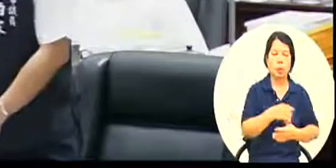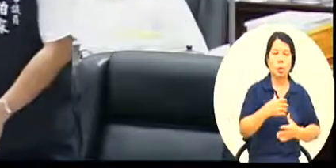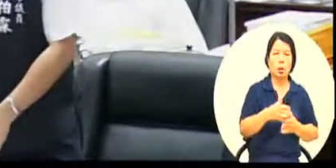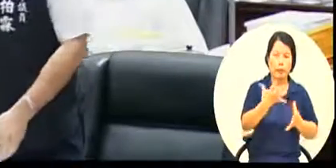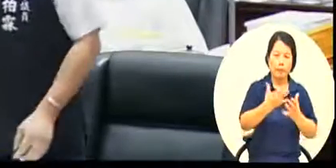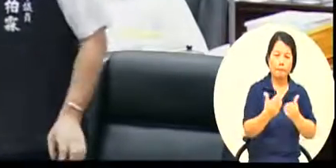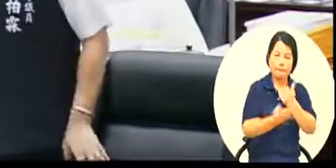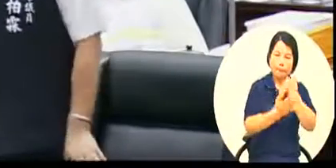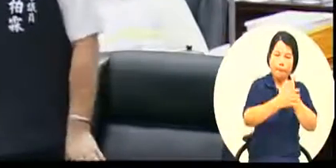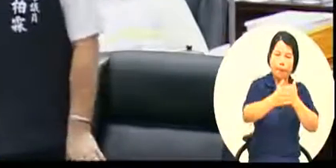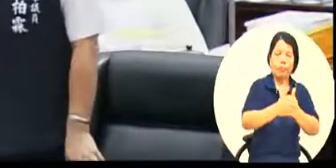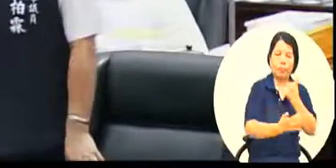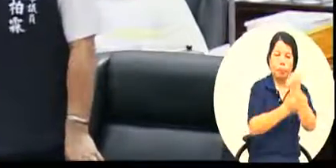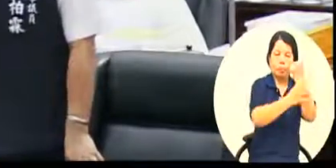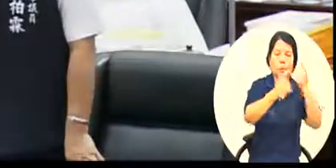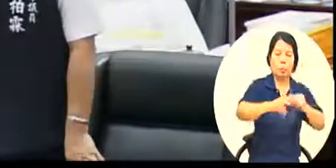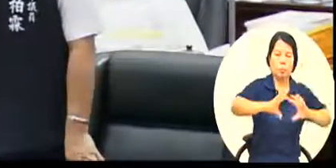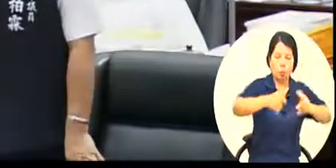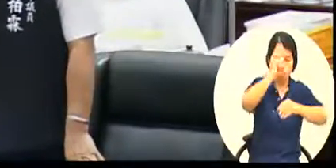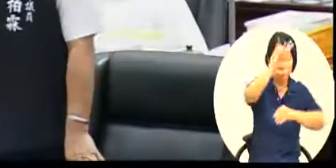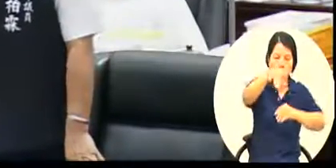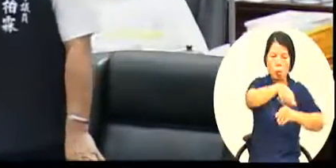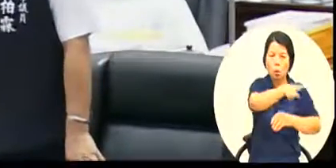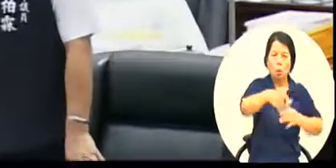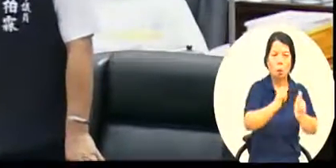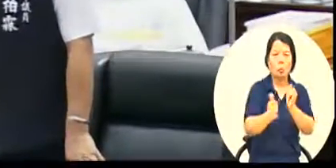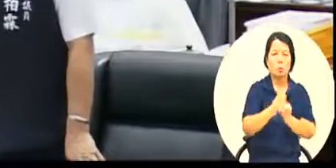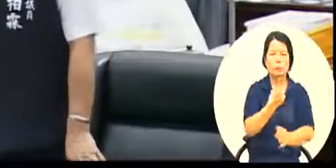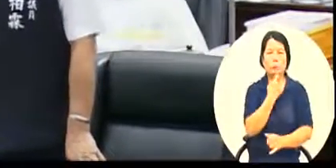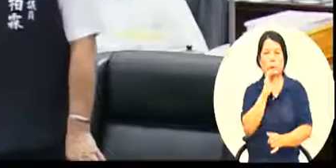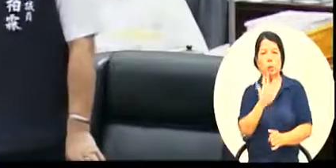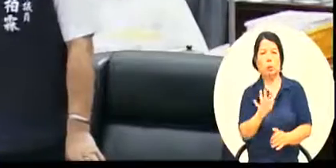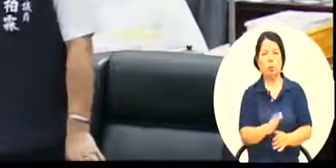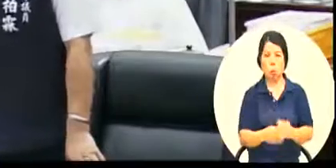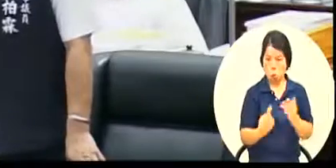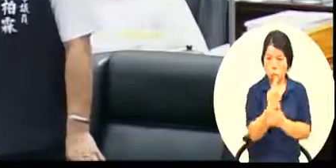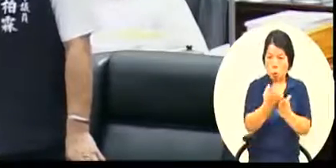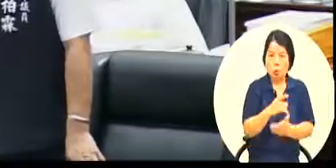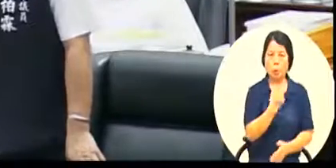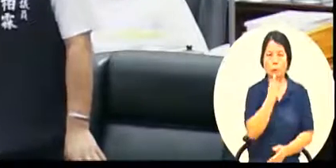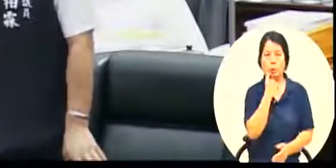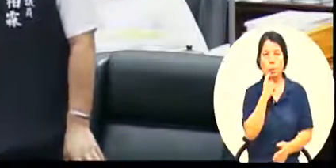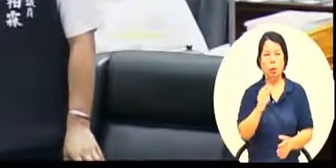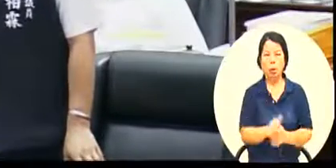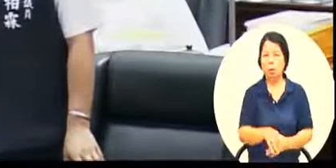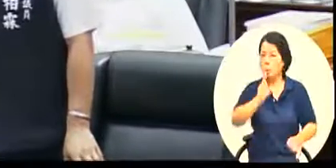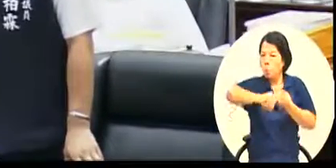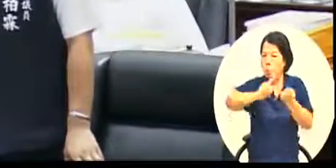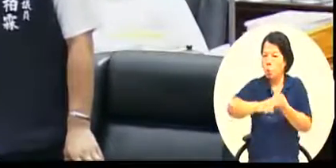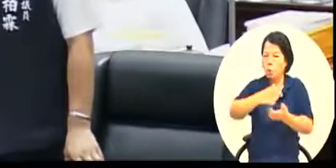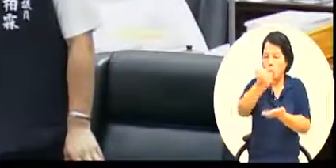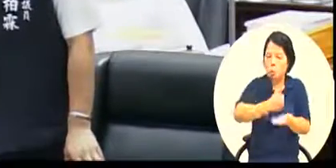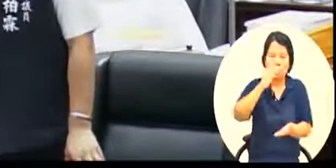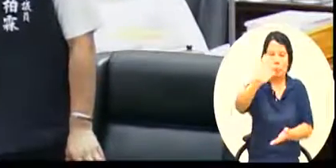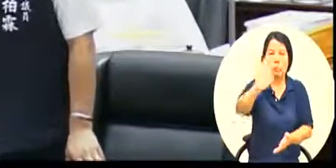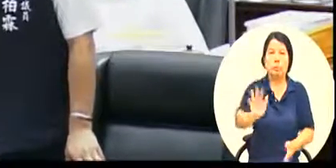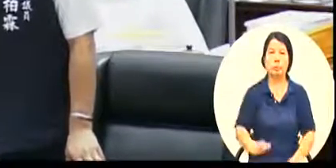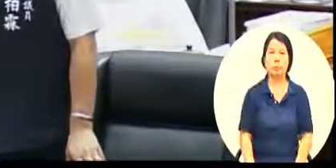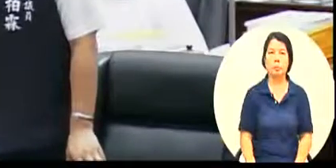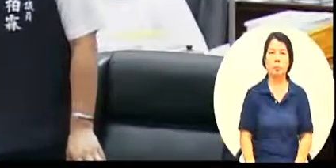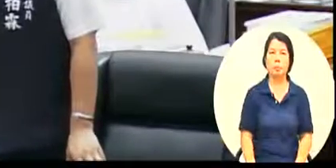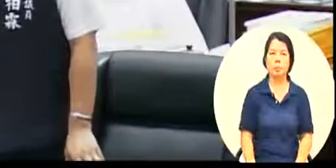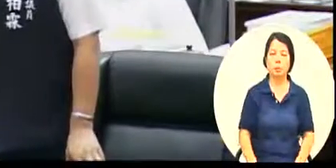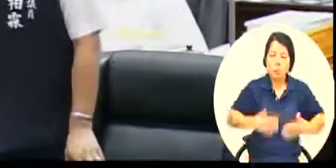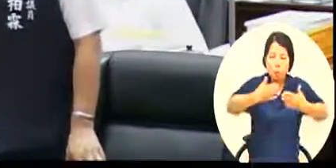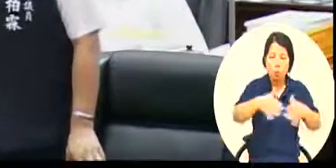有的市民都非常的疑虑，因为如果有一点点的疑虑，我就觉得不应该进入到高雄市，因为我觉得不